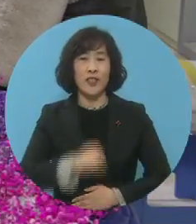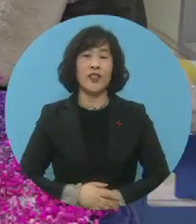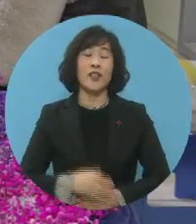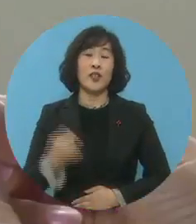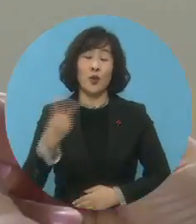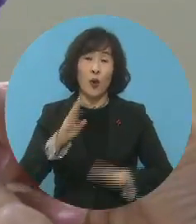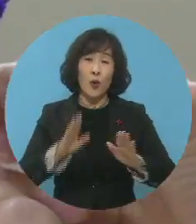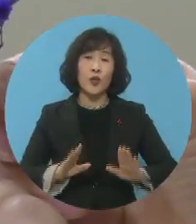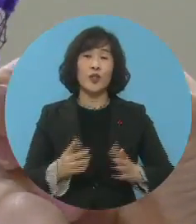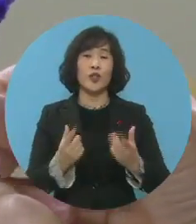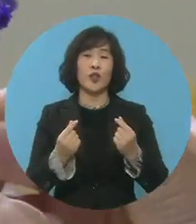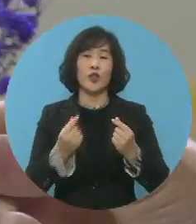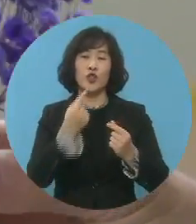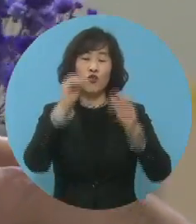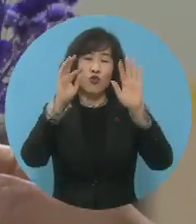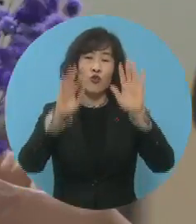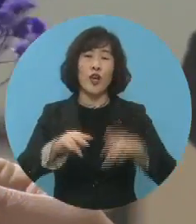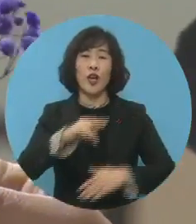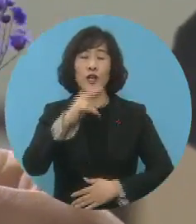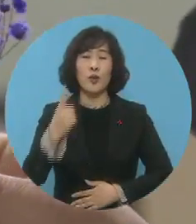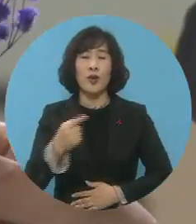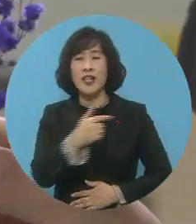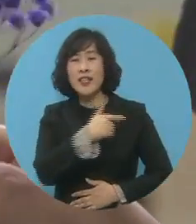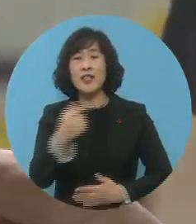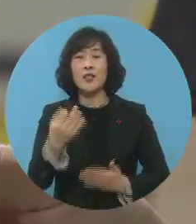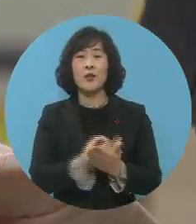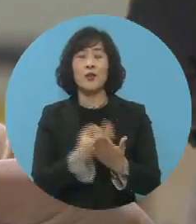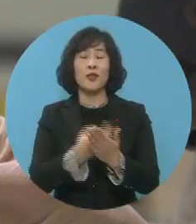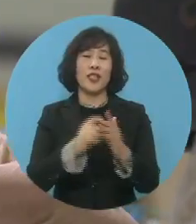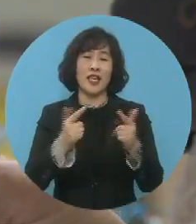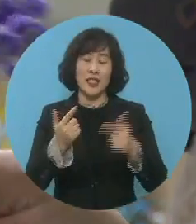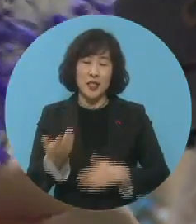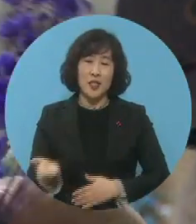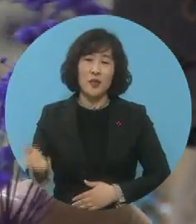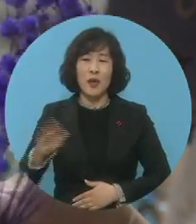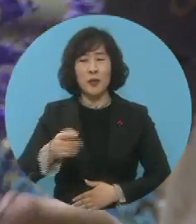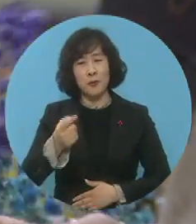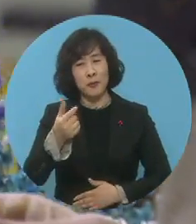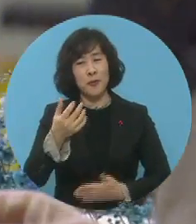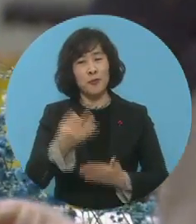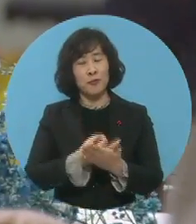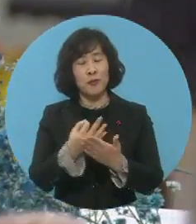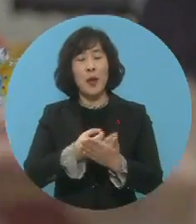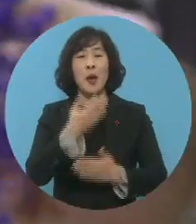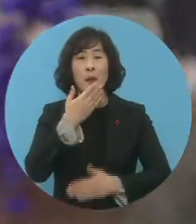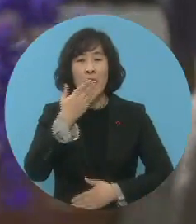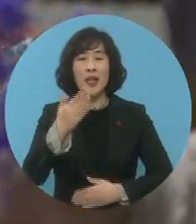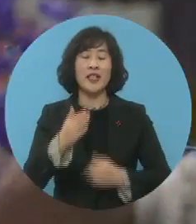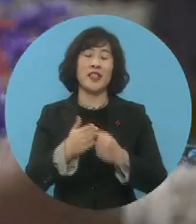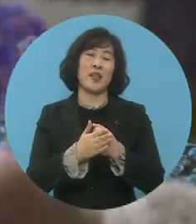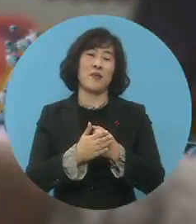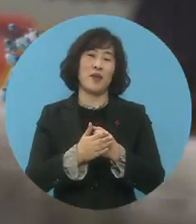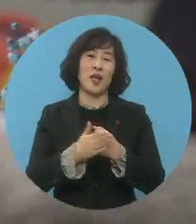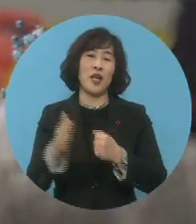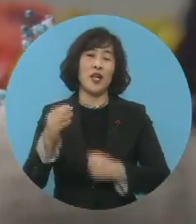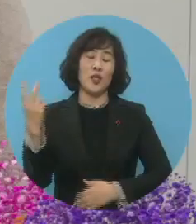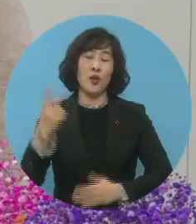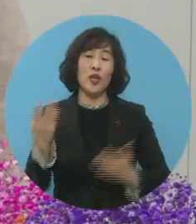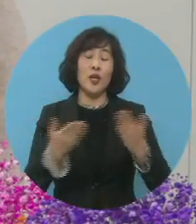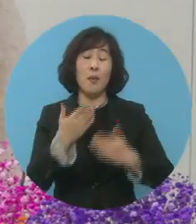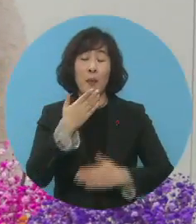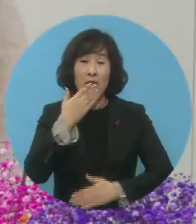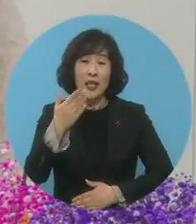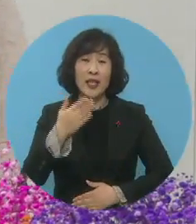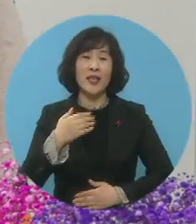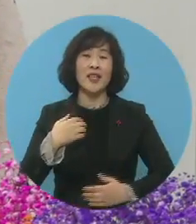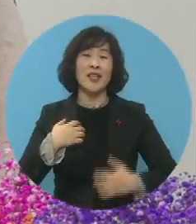담긴 꽃은 시간이 지나면 분홍, 보라 등 보조나의 색깔에 따라 달라집니다. 줄기를 통해